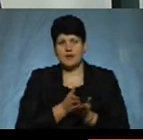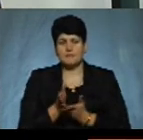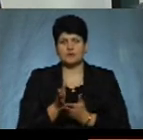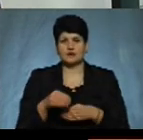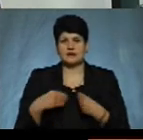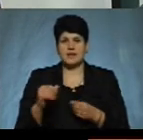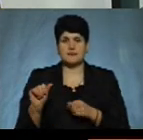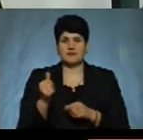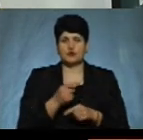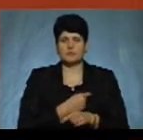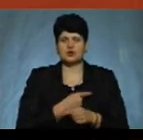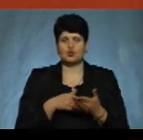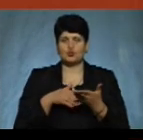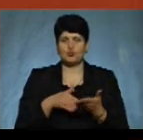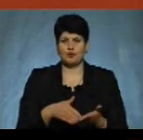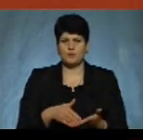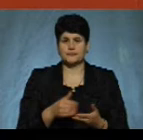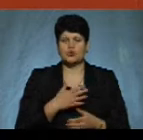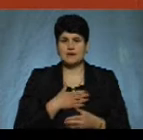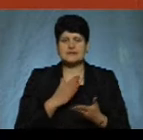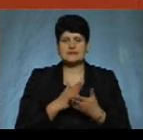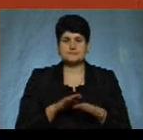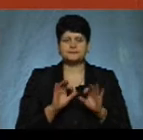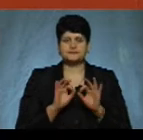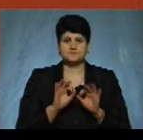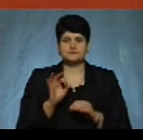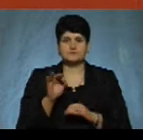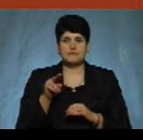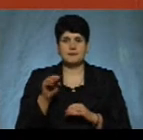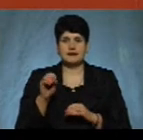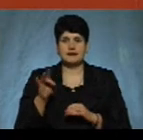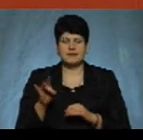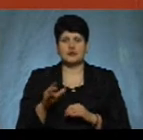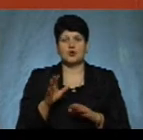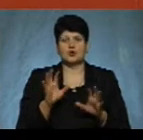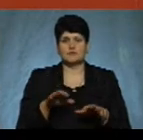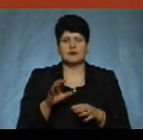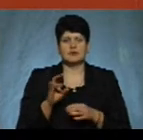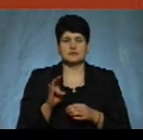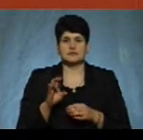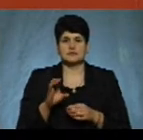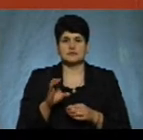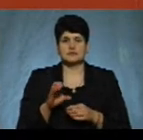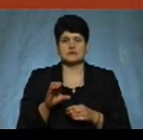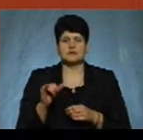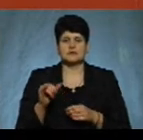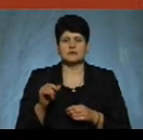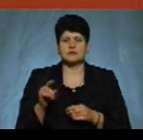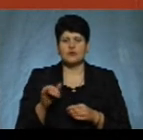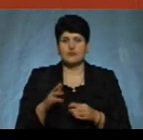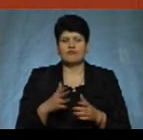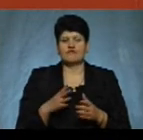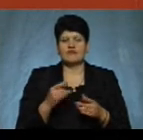первинної медичної допомоги. В нас є коментар Олега Петренка, це голова НСЗУ, 28 січня 2019 року в ефірі